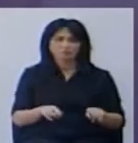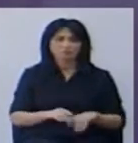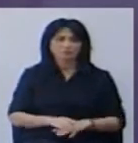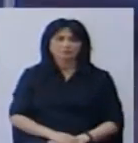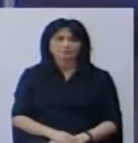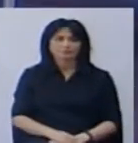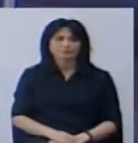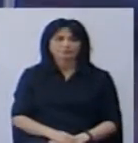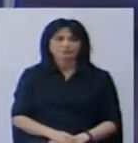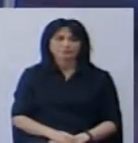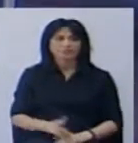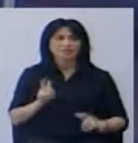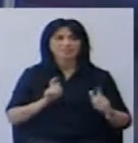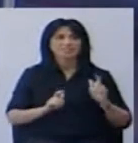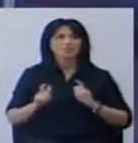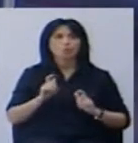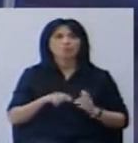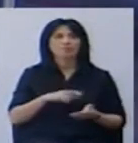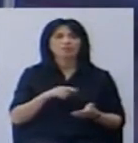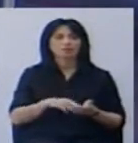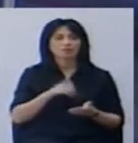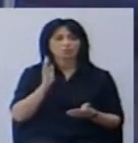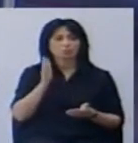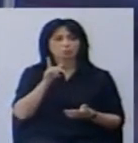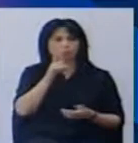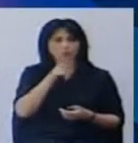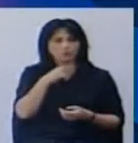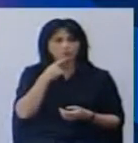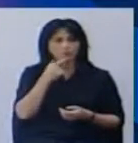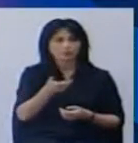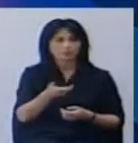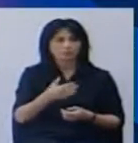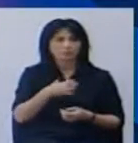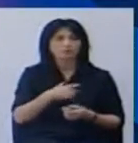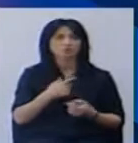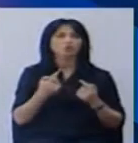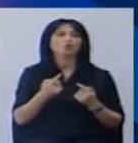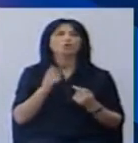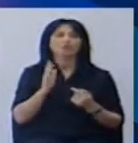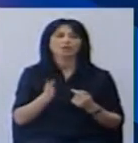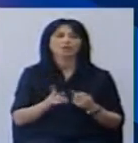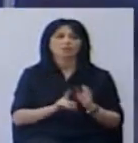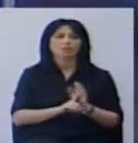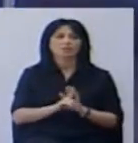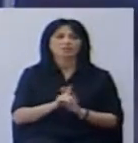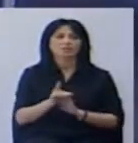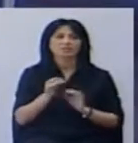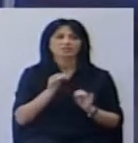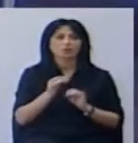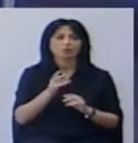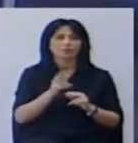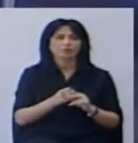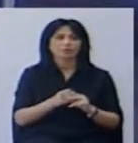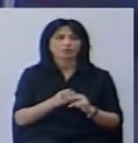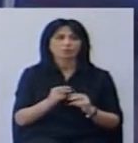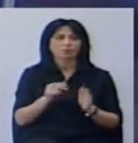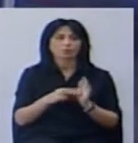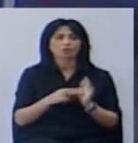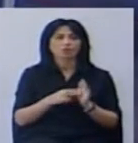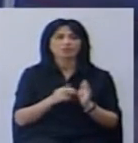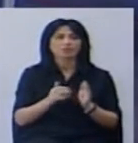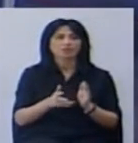განავითარებს. თუმცა საუნივერსიტეტო ქალაქი იქნება ალბათ ქუთაისში, ეს ძალიან მნიშვნელოვანი იქნება. ხო, დავიწყეთ ამაზე საუბარი და ანუ როგორ შეაფასებთ